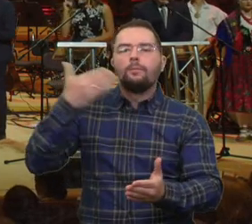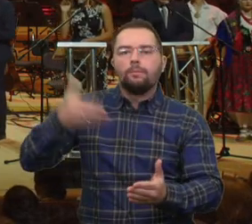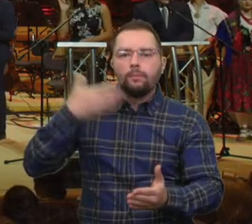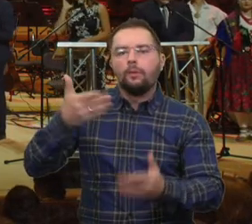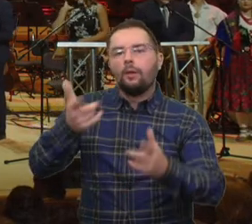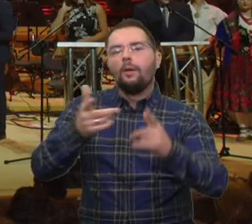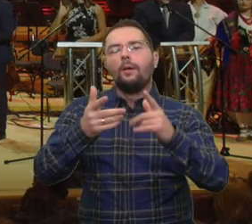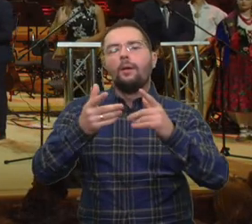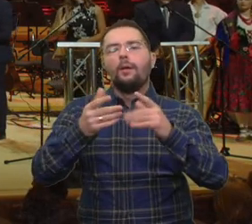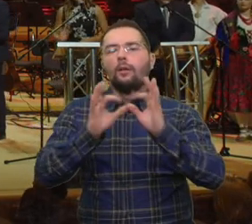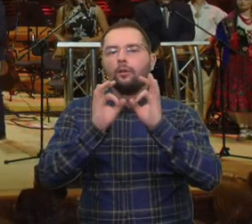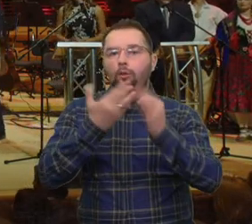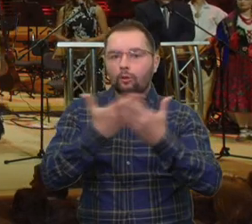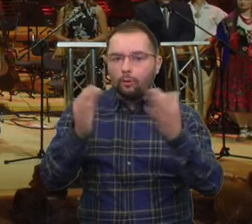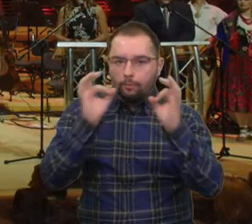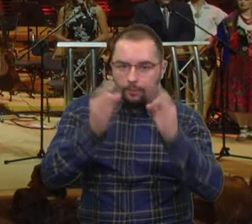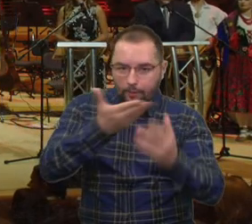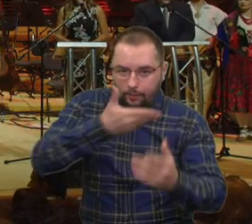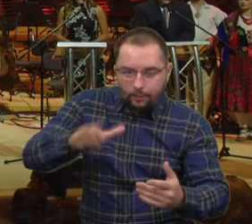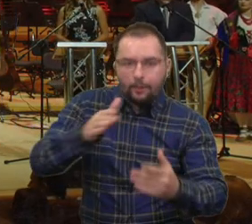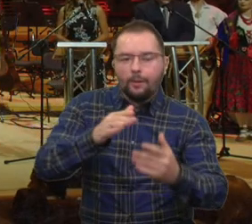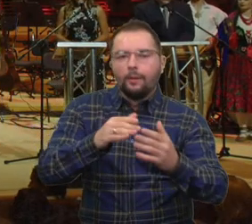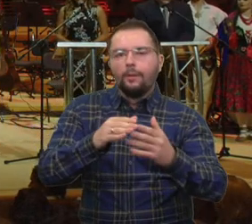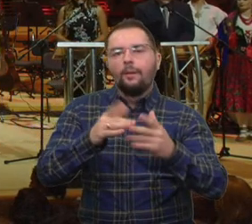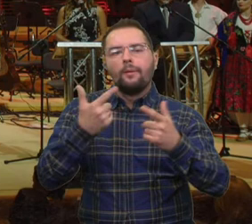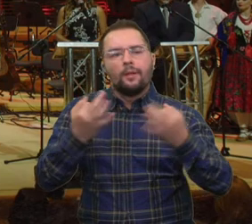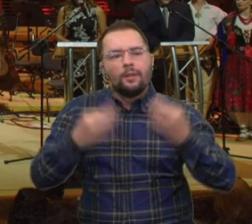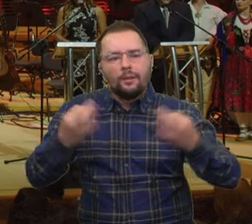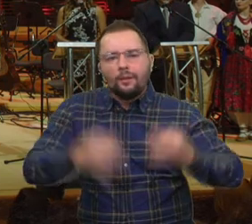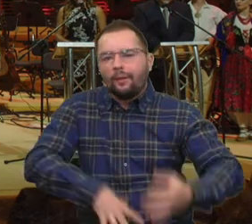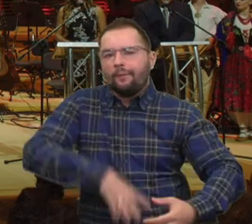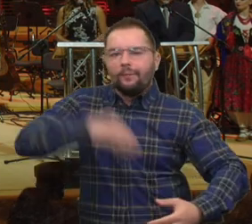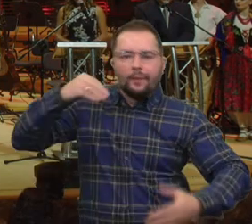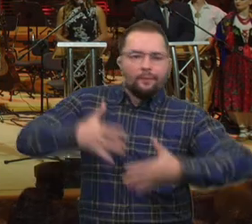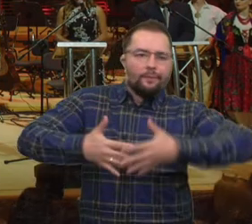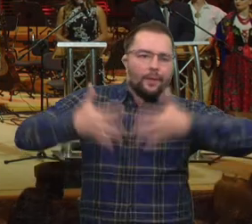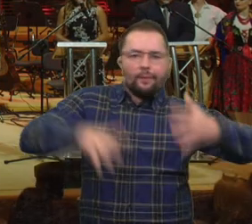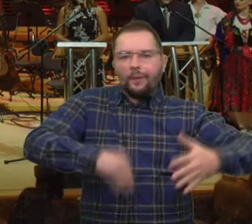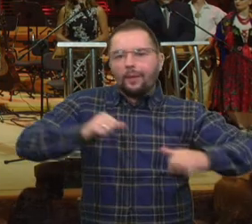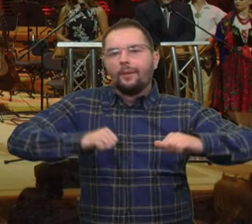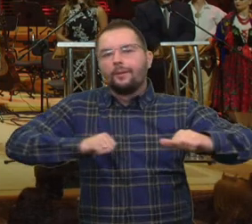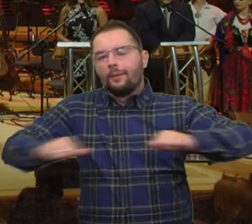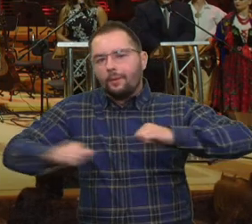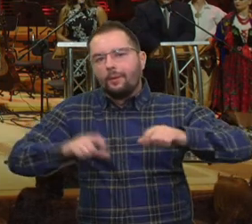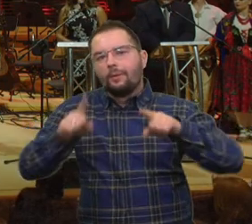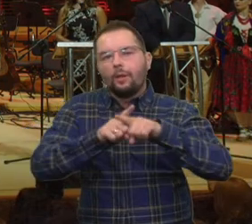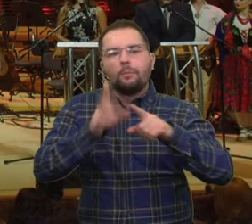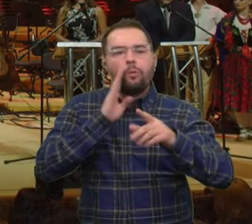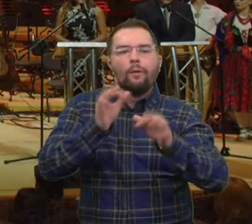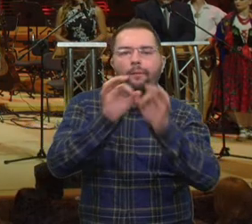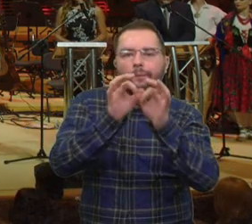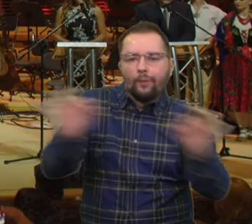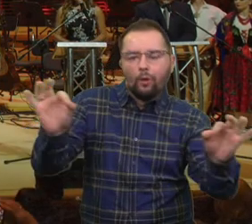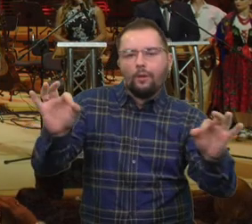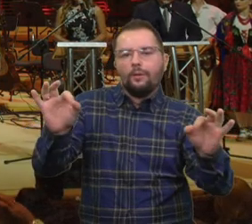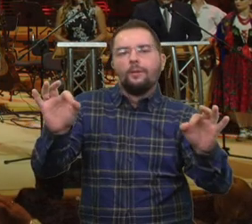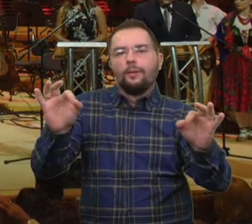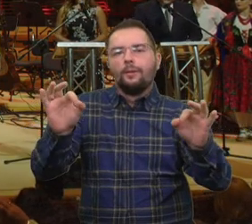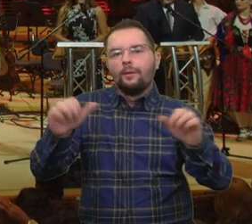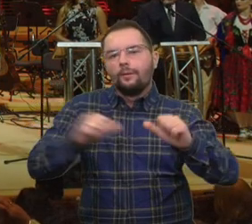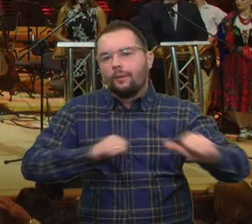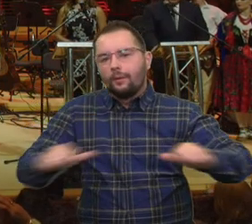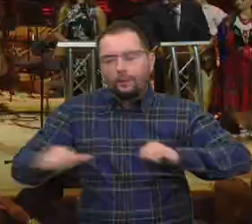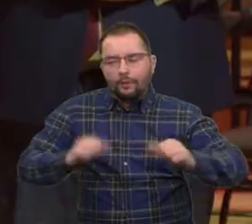Dobry wieczór Państwu. To wielkie święto naszego samorządu, to wielkie święto niezależnego, wolnego,